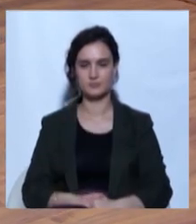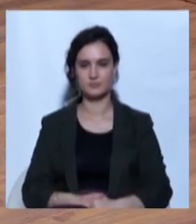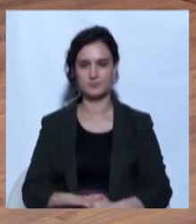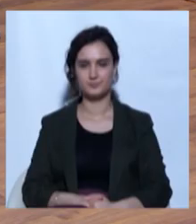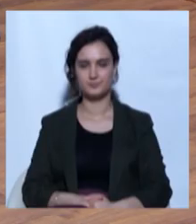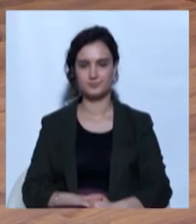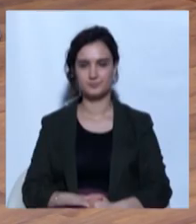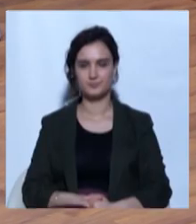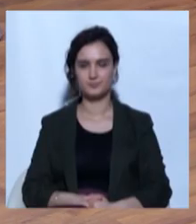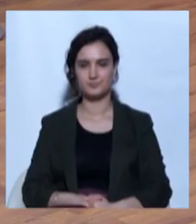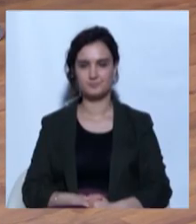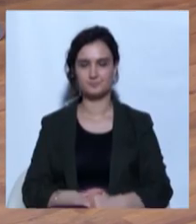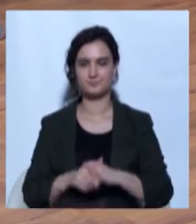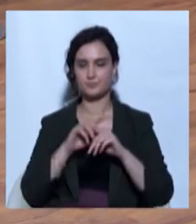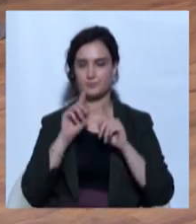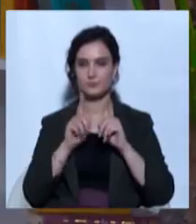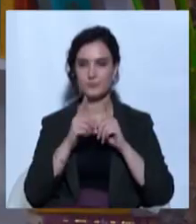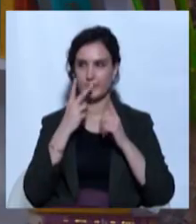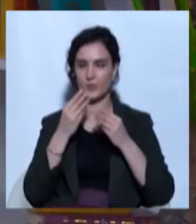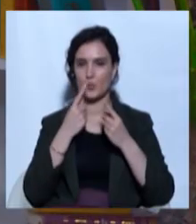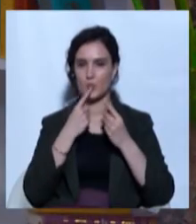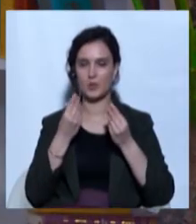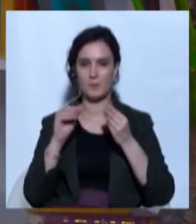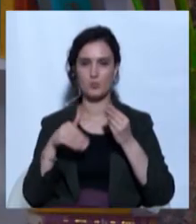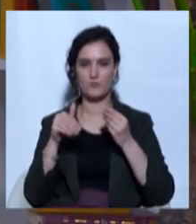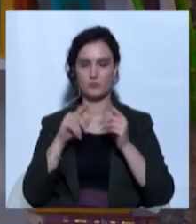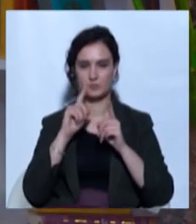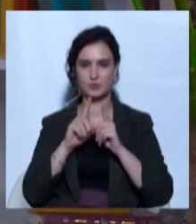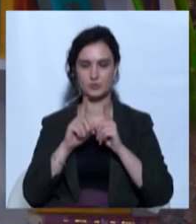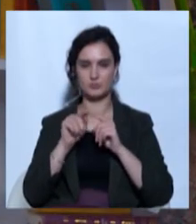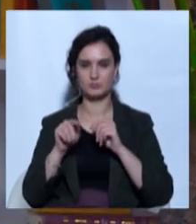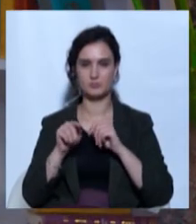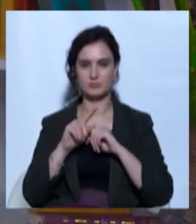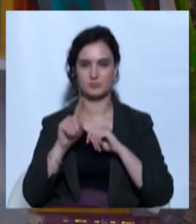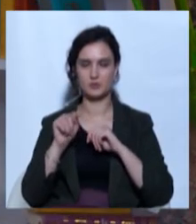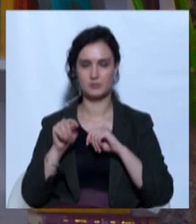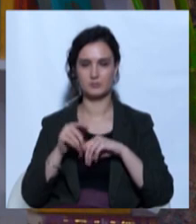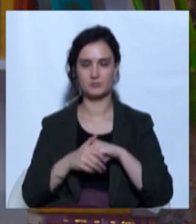აი თითქოს უგემოვნობის ზღვარზეც კი არის,